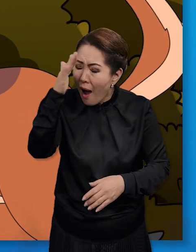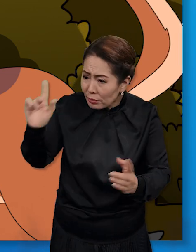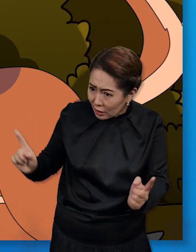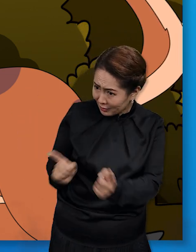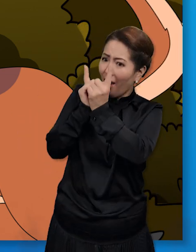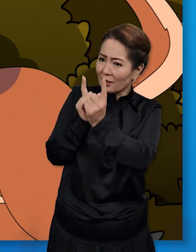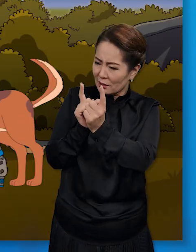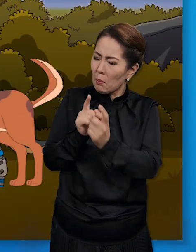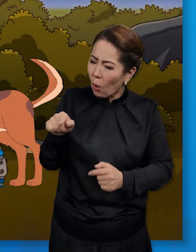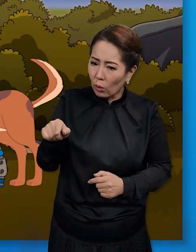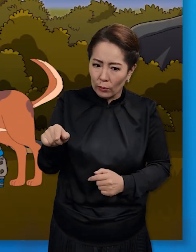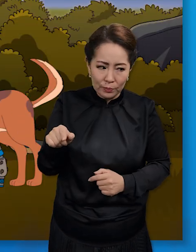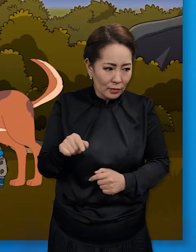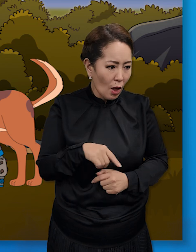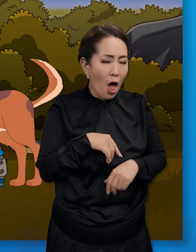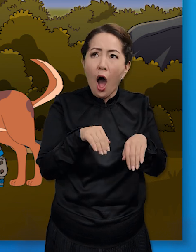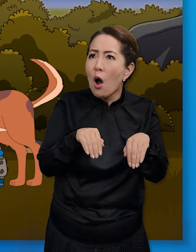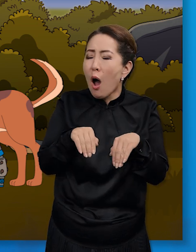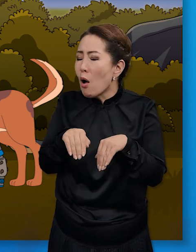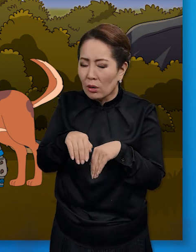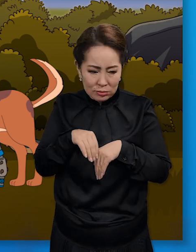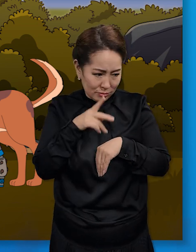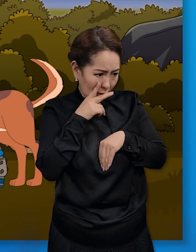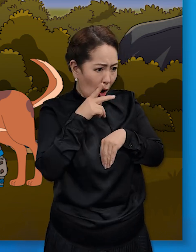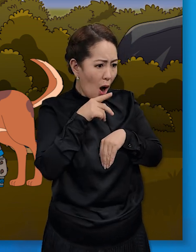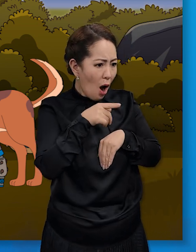Оо, болж үгүй. Хурдан уулзвал их.